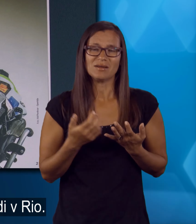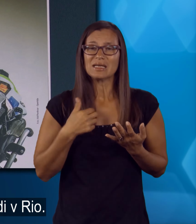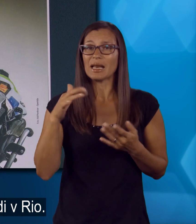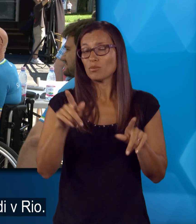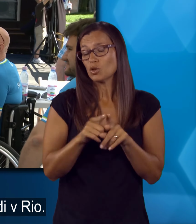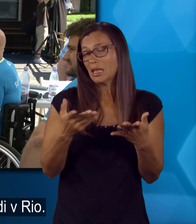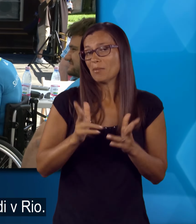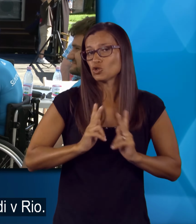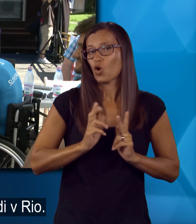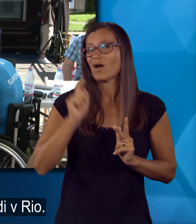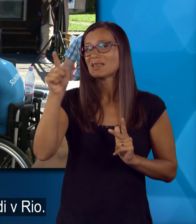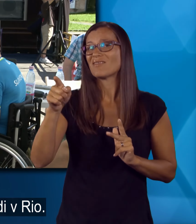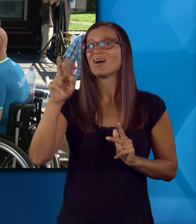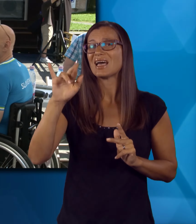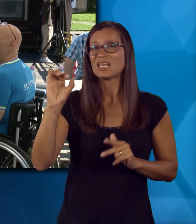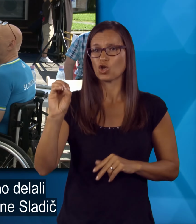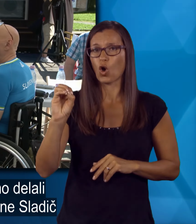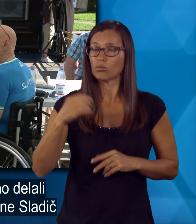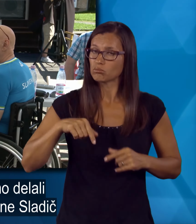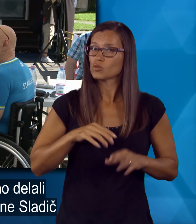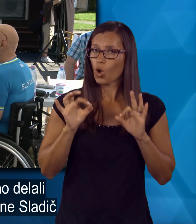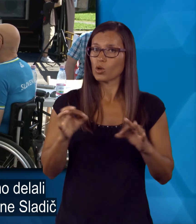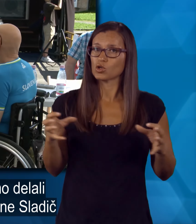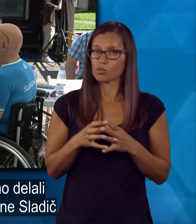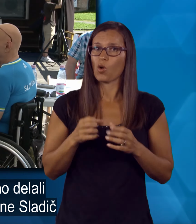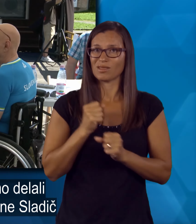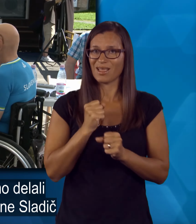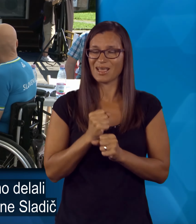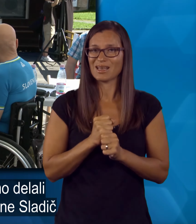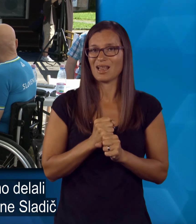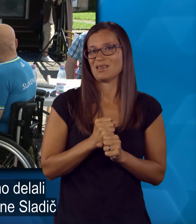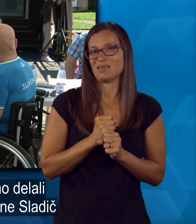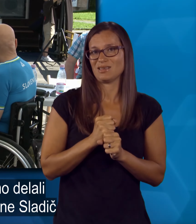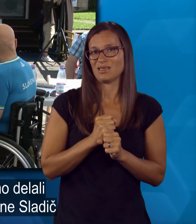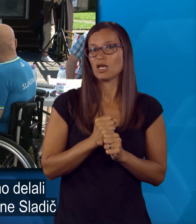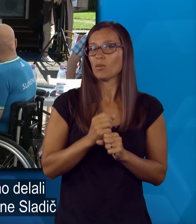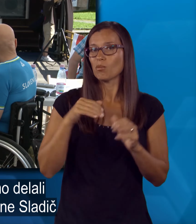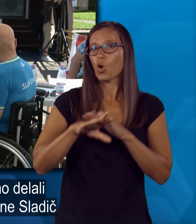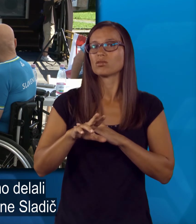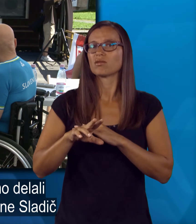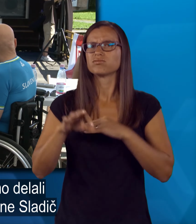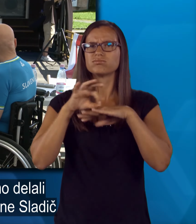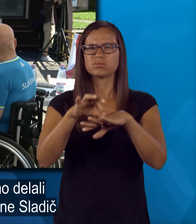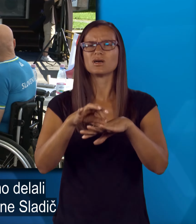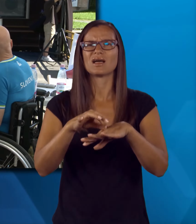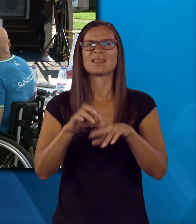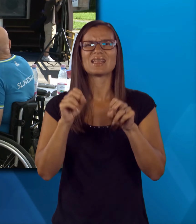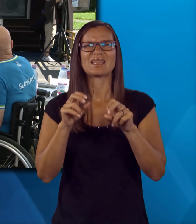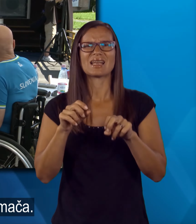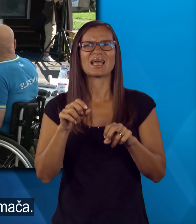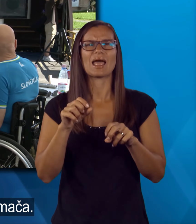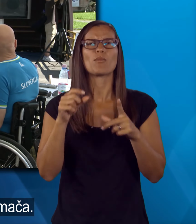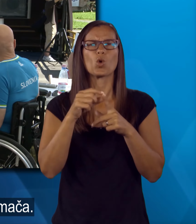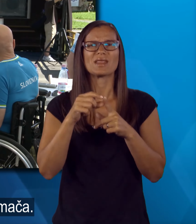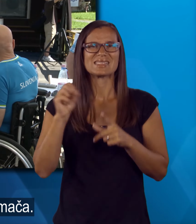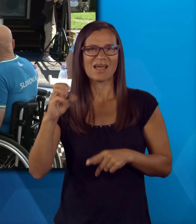pričakovanjem tudi v Rio, kot dobro smo delali. Lepo smo delali pod takvir, ko polovno sladiš, pa